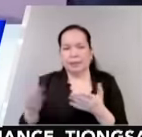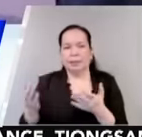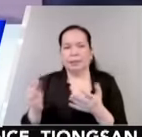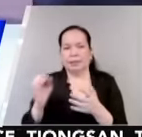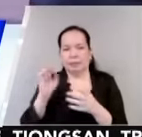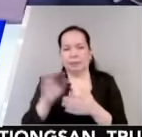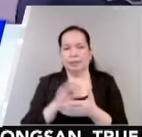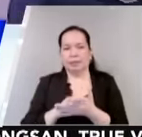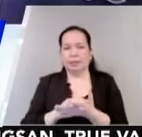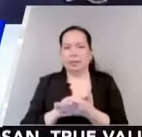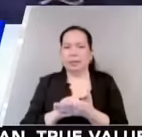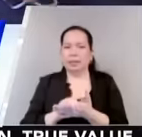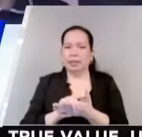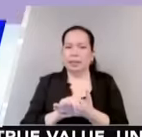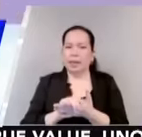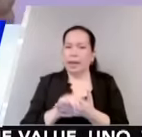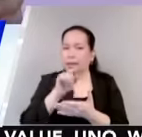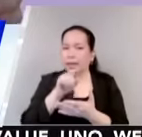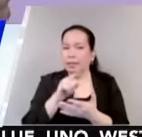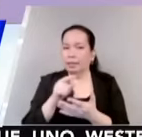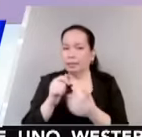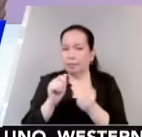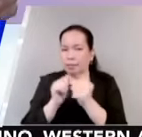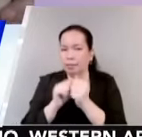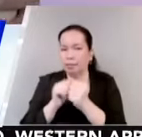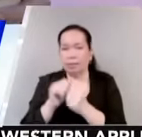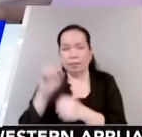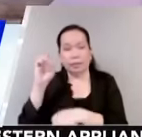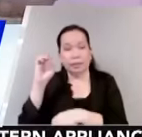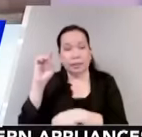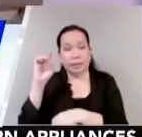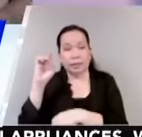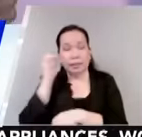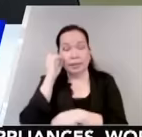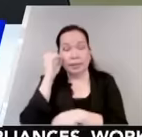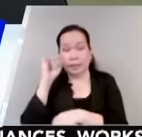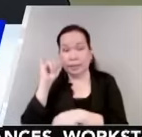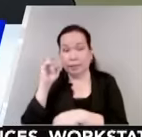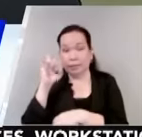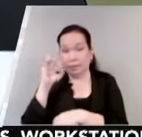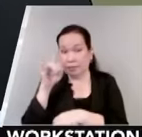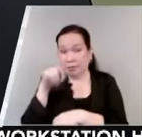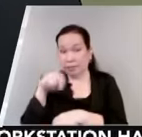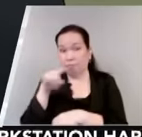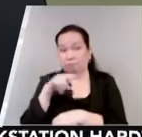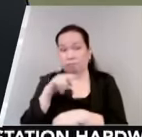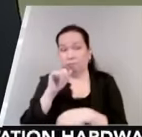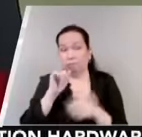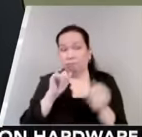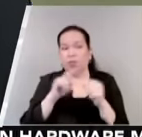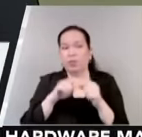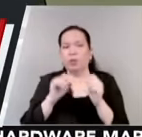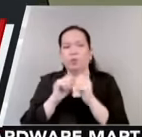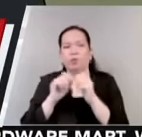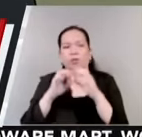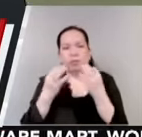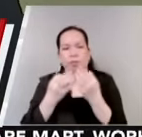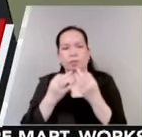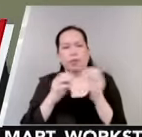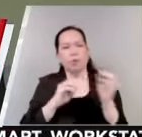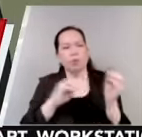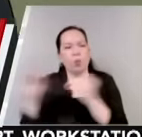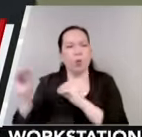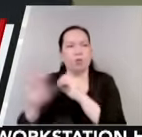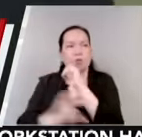araw leading man na si David Licauco naman, may yearly tradition with the family. Kalipat ko na kasi ng condo, so I wanna polish